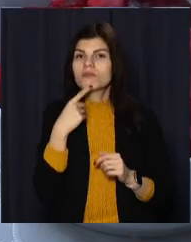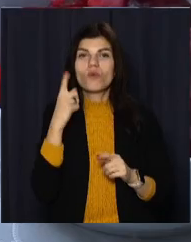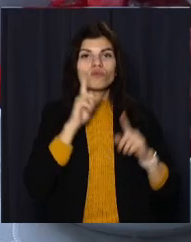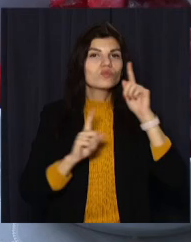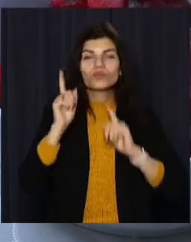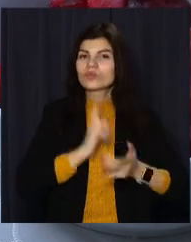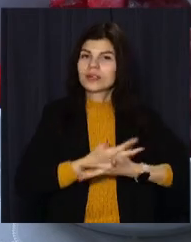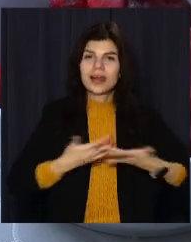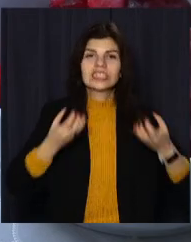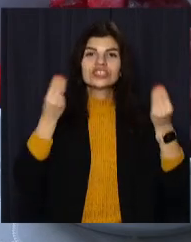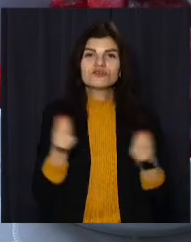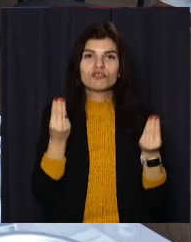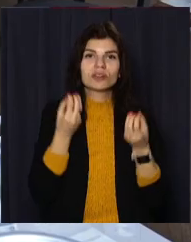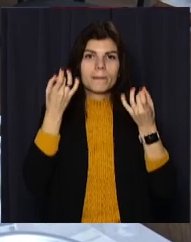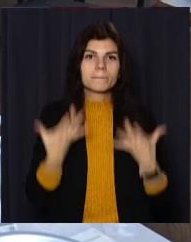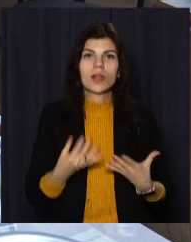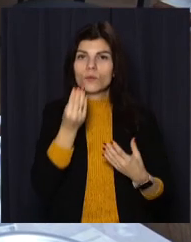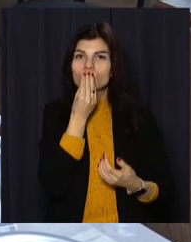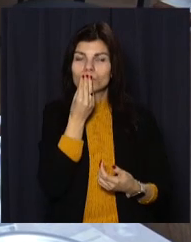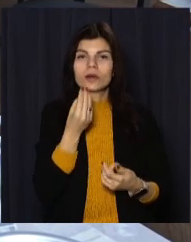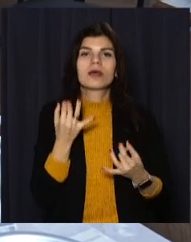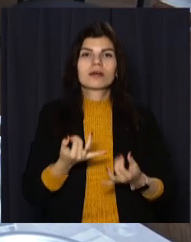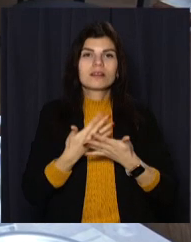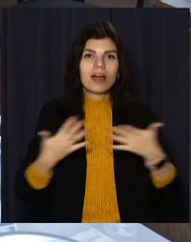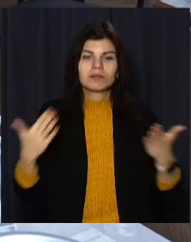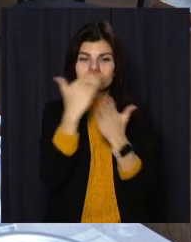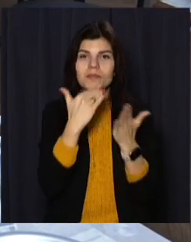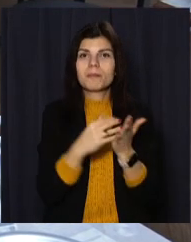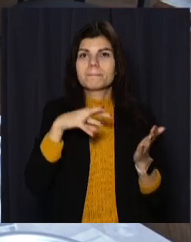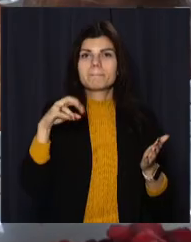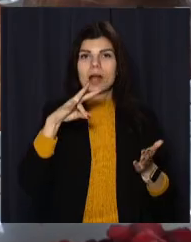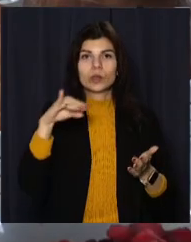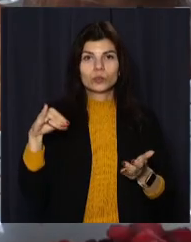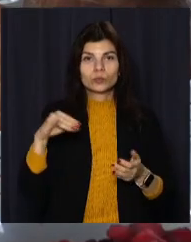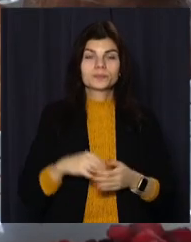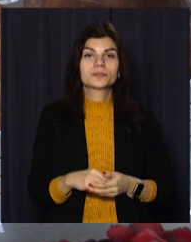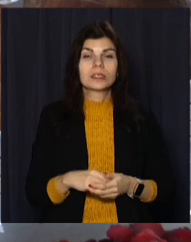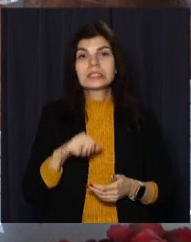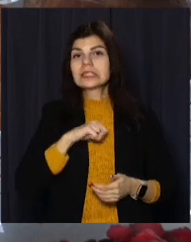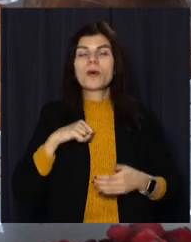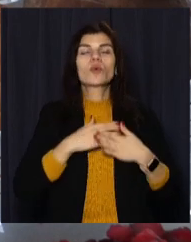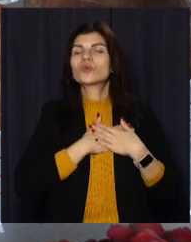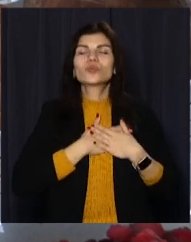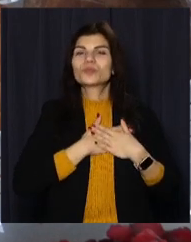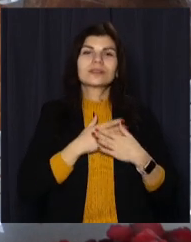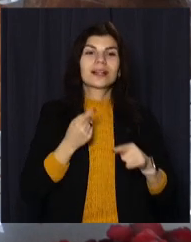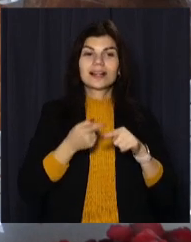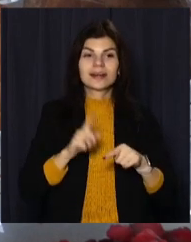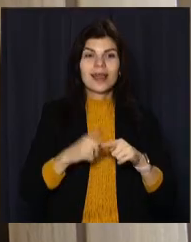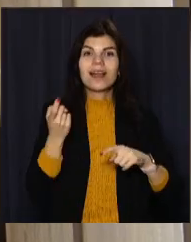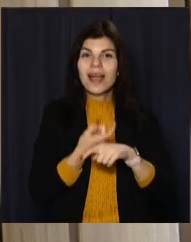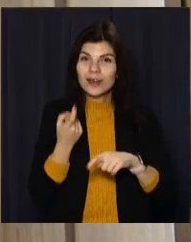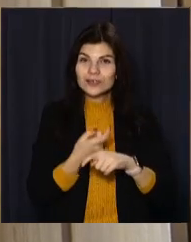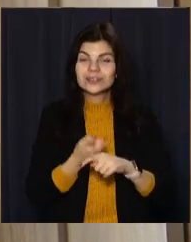смаколиками, свіжими та смачними продуктами і різноманітними стравами. Найлюбіше – це картошка